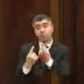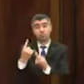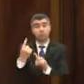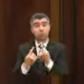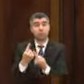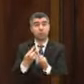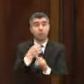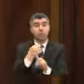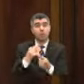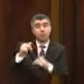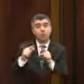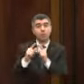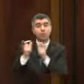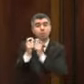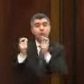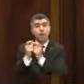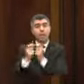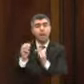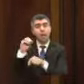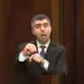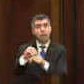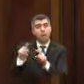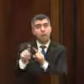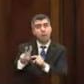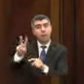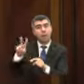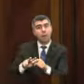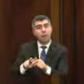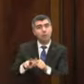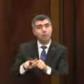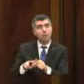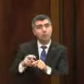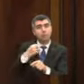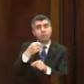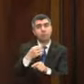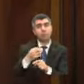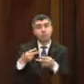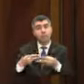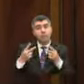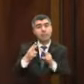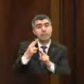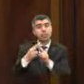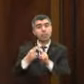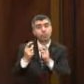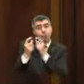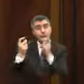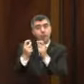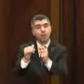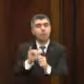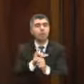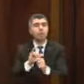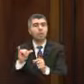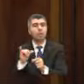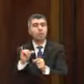ونتمنى تكون هناك شركات أخرى. لذلك أن الواقع هو أنه ما نقولش ما نعلش على تسمية الشركة، ولكن نتقن بأن السيد